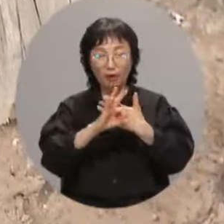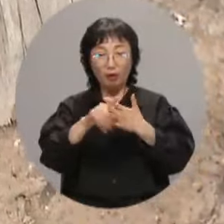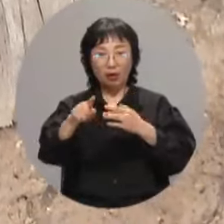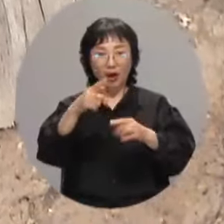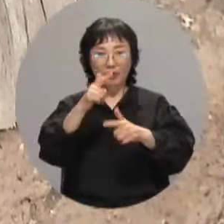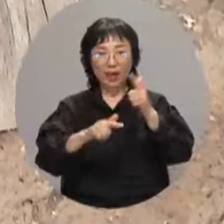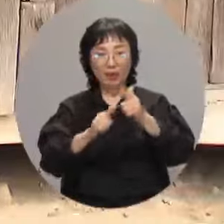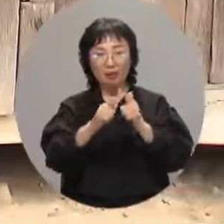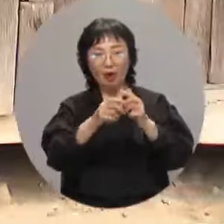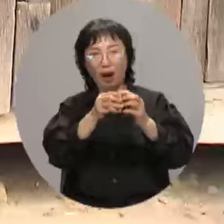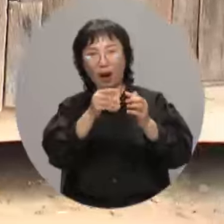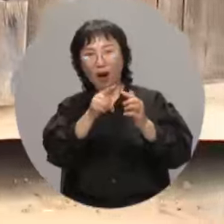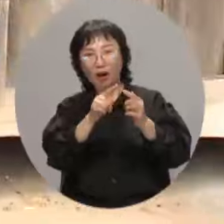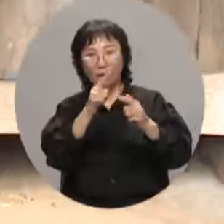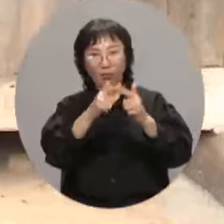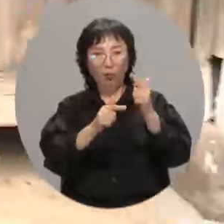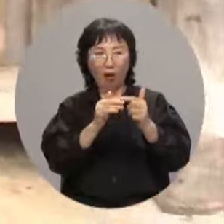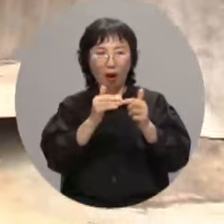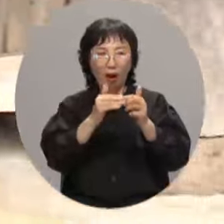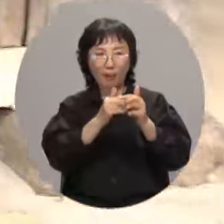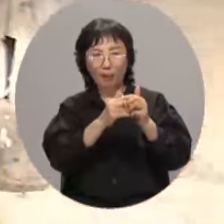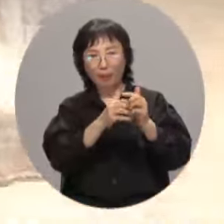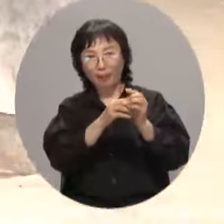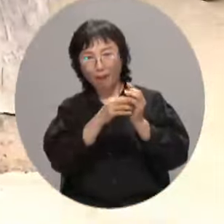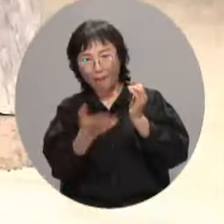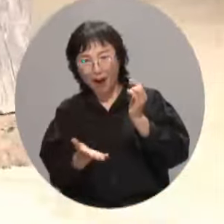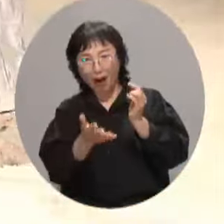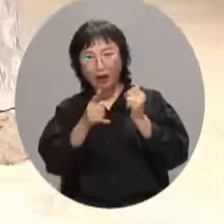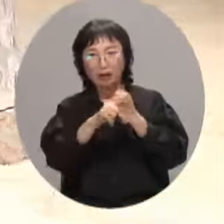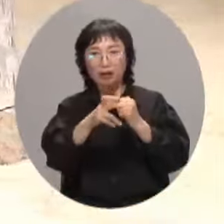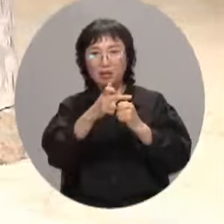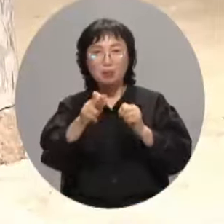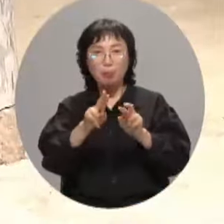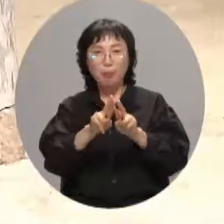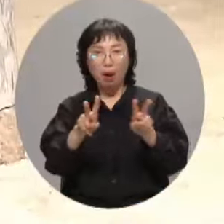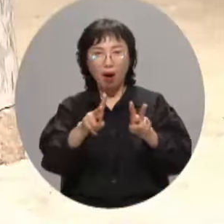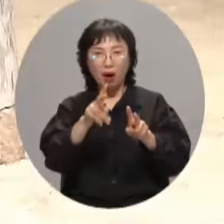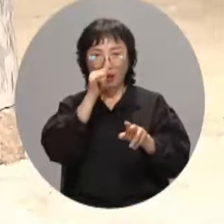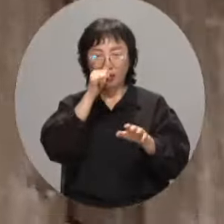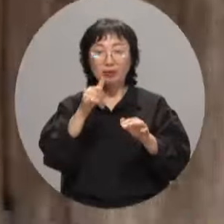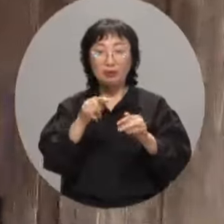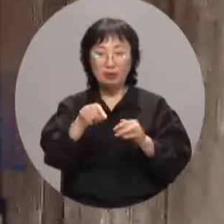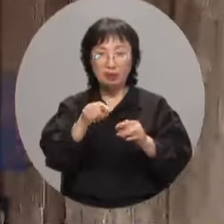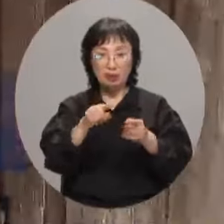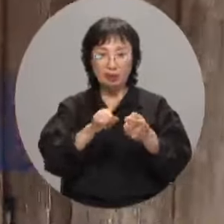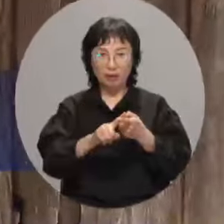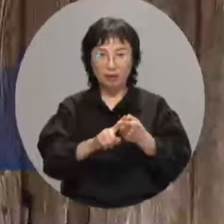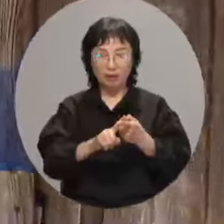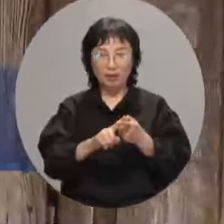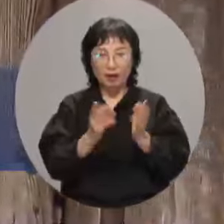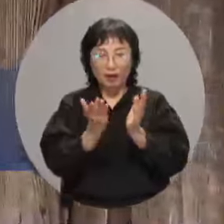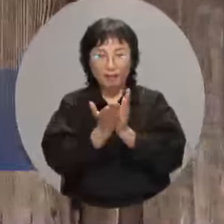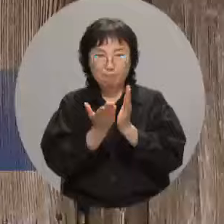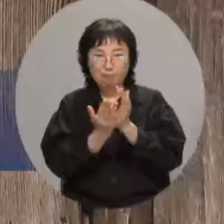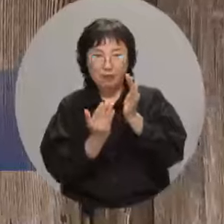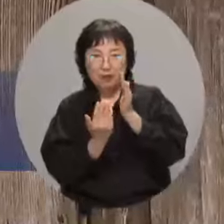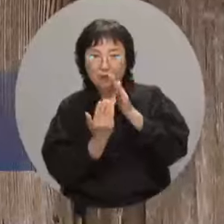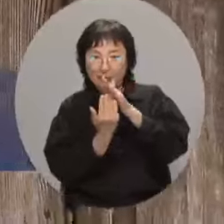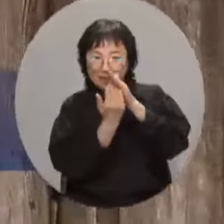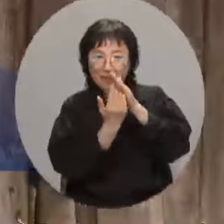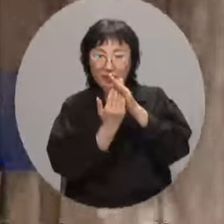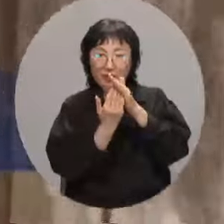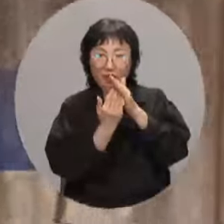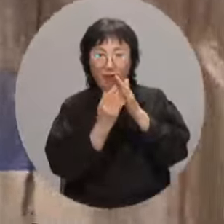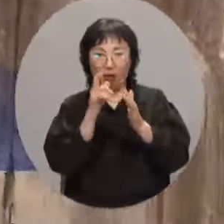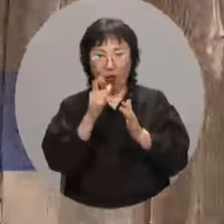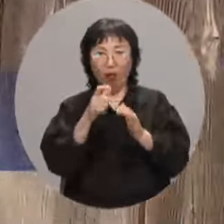목재가 빠져나간 자리에는 큰 구멍이 생겼습니다. 흠을 파가지고 레고 끼우듯이 끼워서 맞춰서 고정을 하는 방식이거든요.